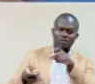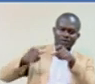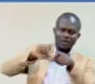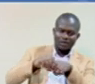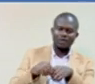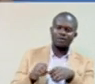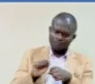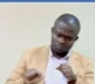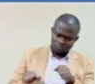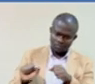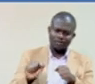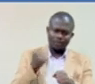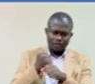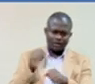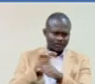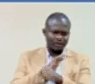vitesse.